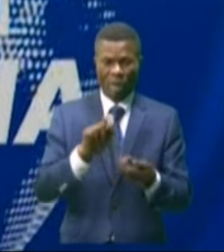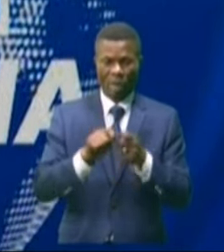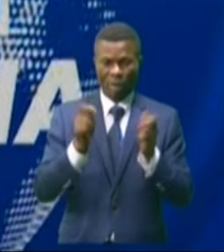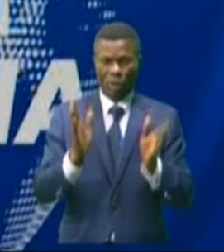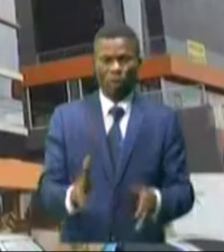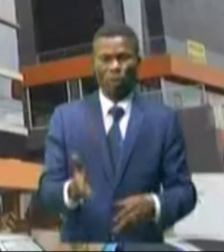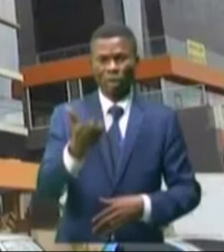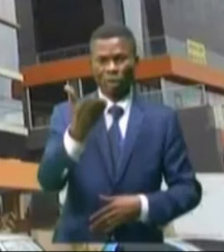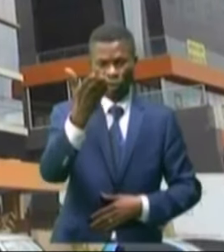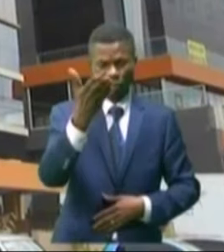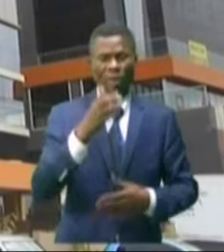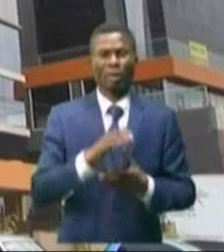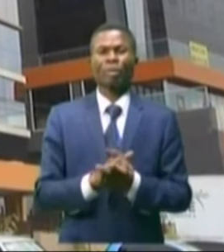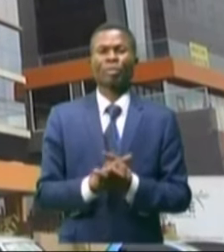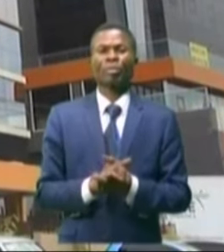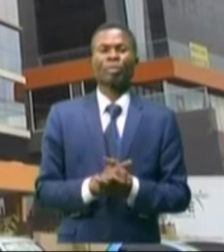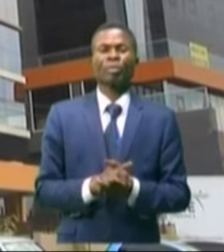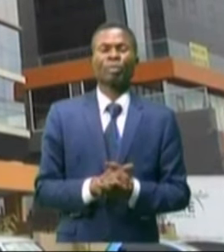Matundu.